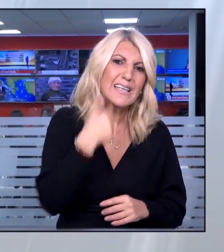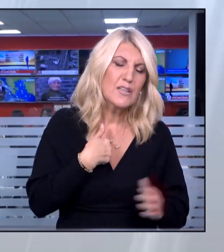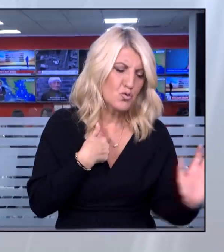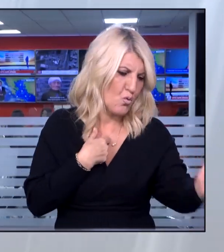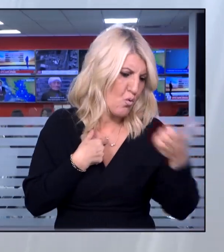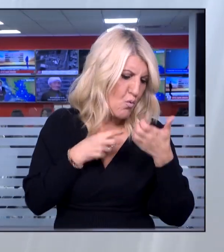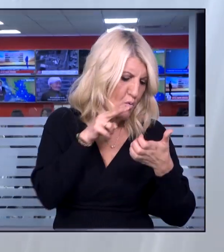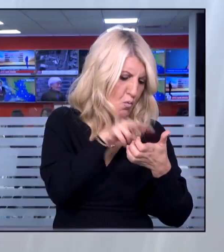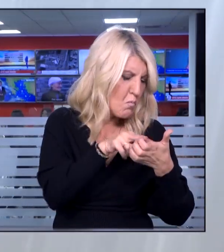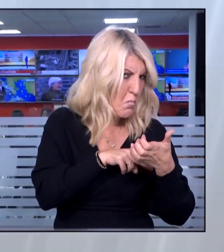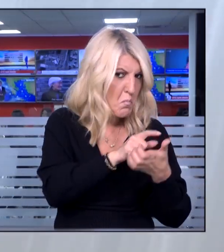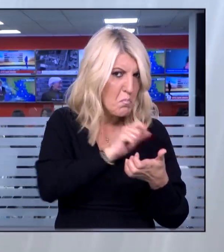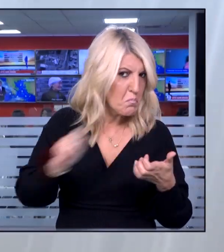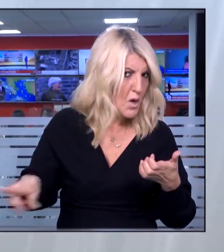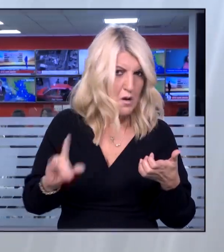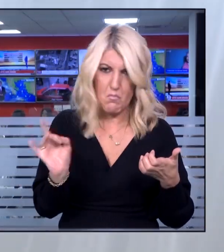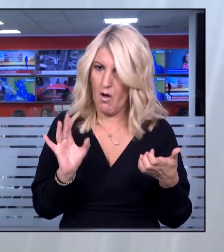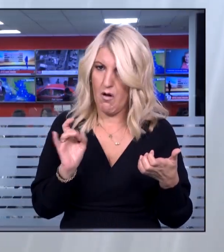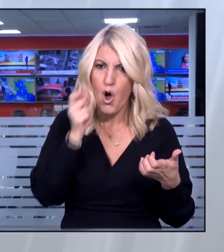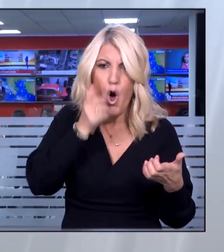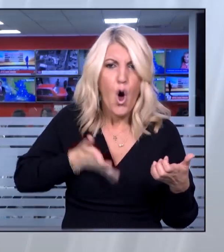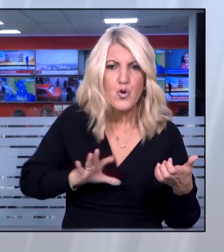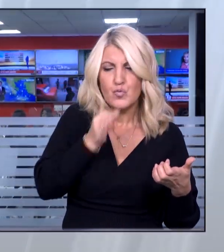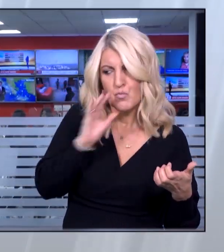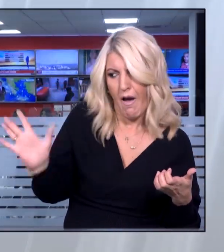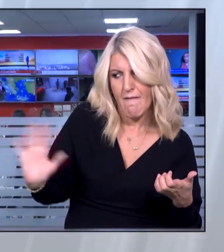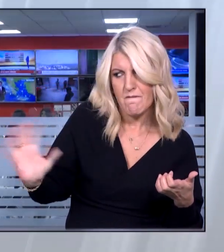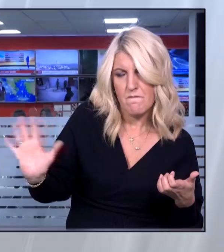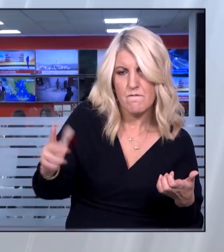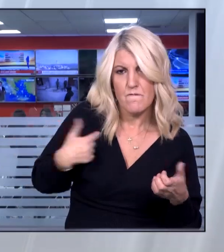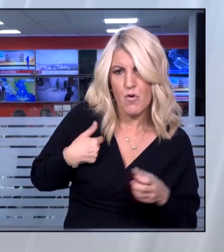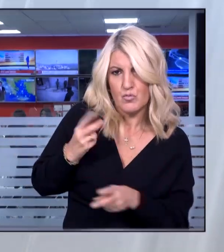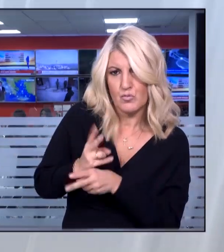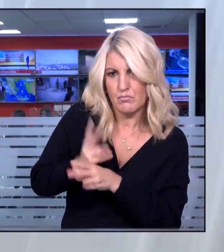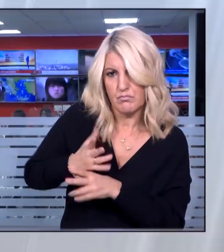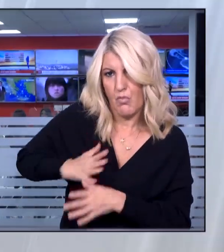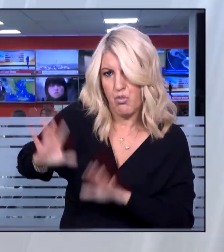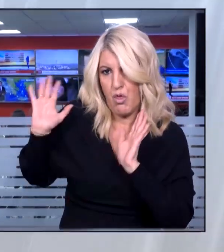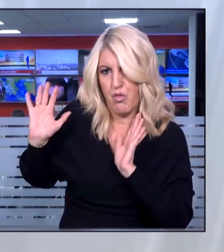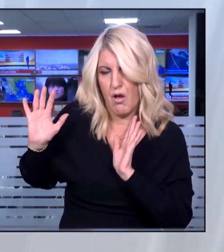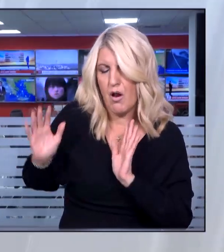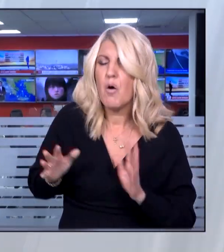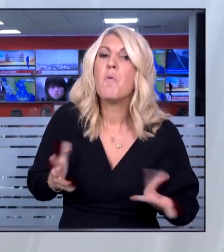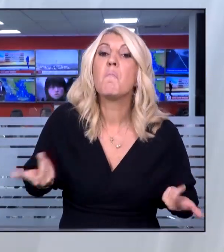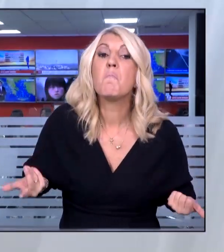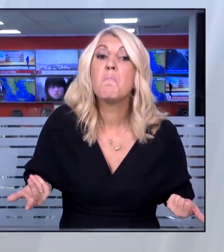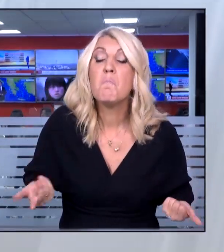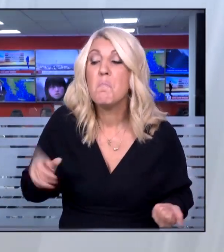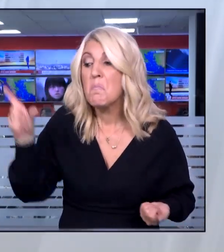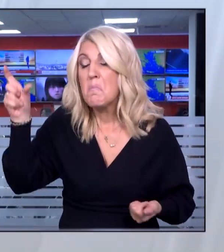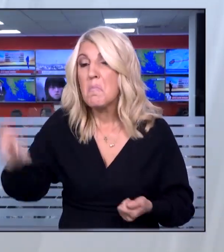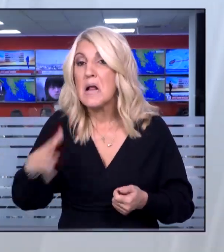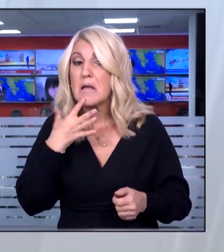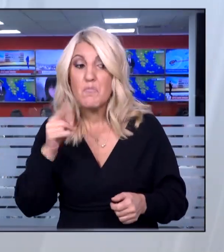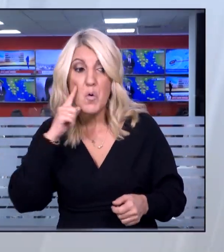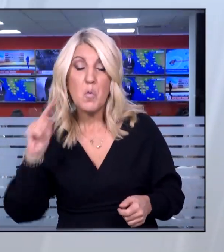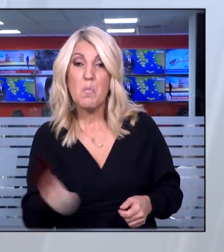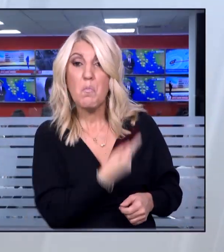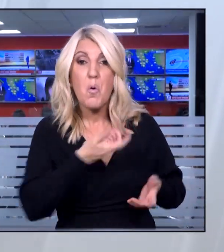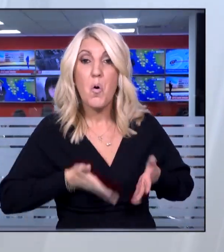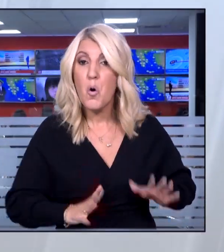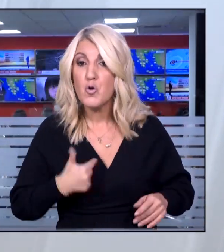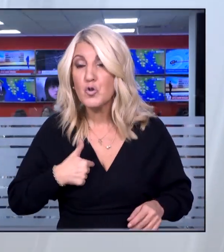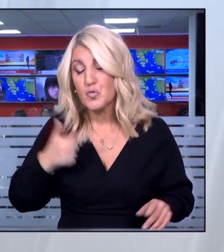μικρός ο δικός μου. Λέει είσαι πολύ μικρή, τέτοια. Δεν ξέρω γιατί το κάνει. Δεν έχει καμιά σχέση. Ουθενά. Και ούτε έχει το κινητό του βίντεο,